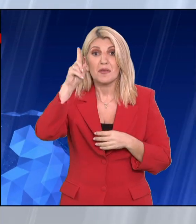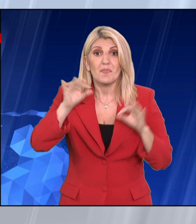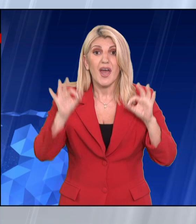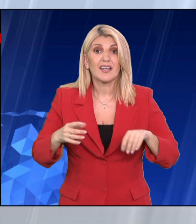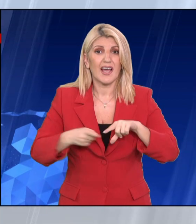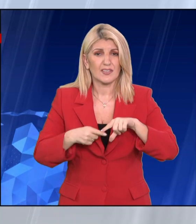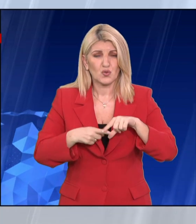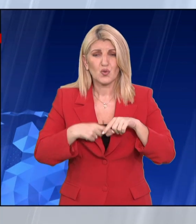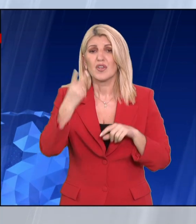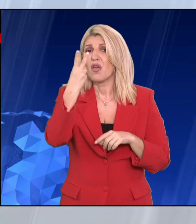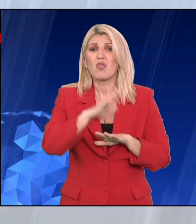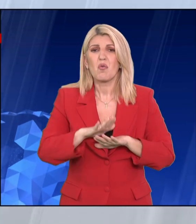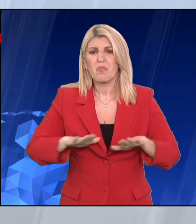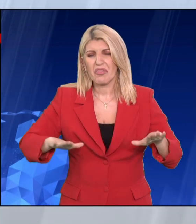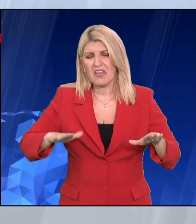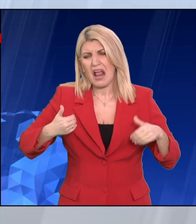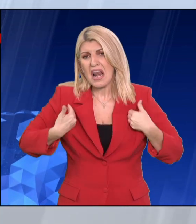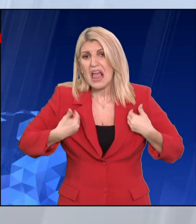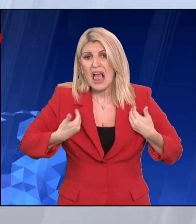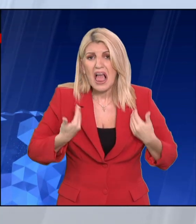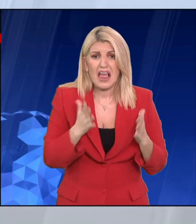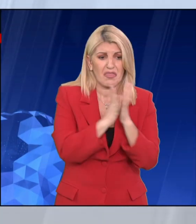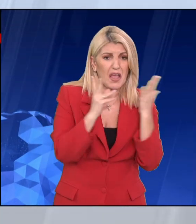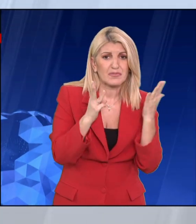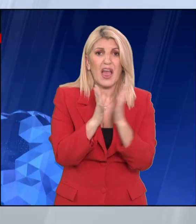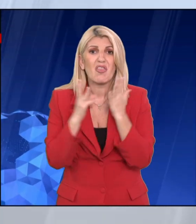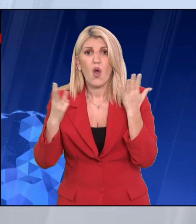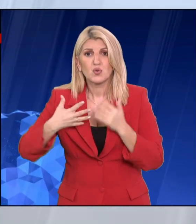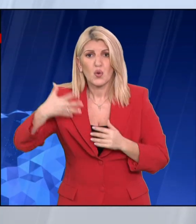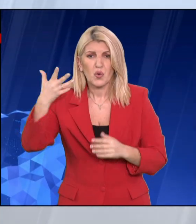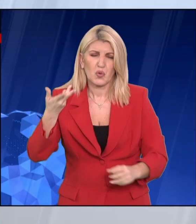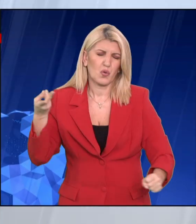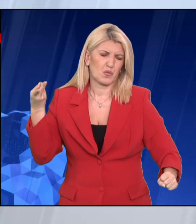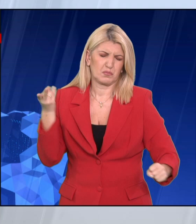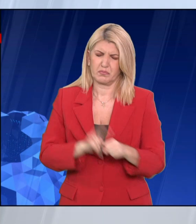θάνατο. Άκουσα τον ΚΑΠ, βγήκα και τους είδα σφινωμένους μέσα στο απέναντι.